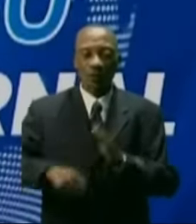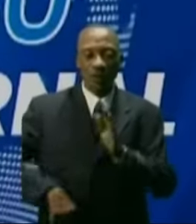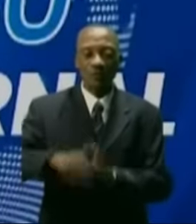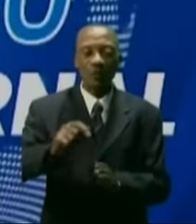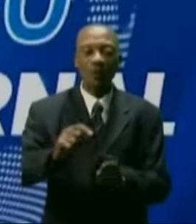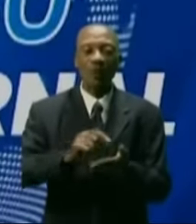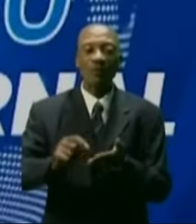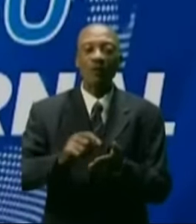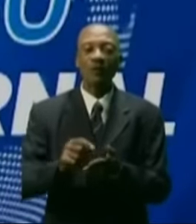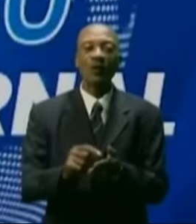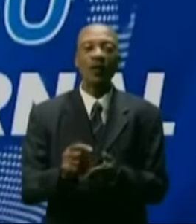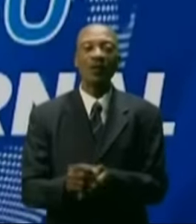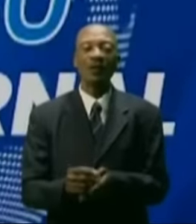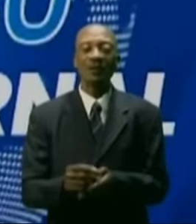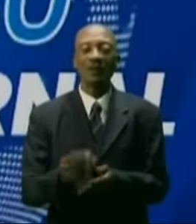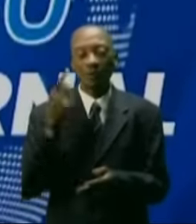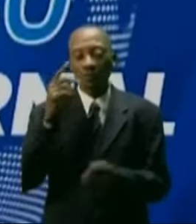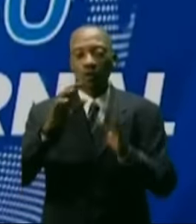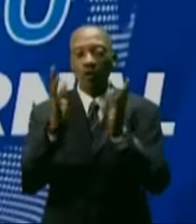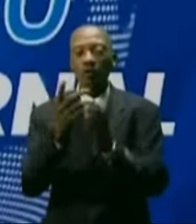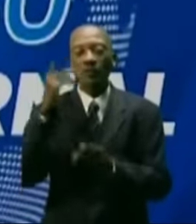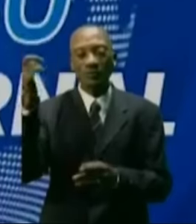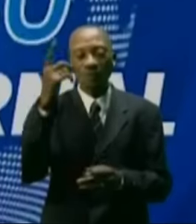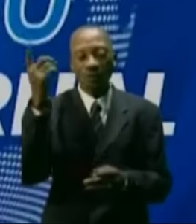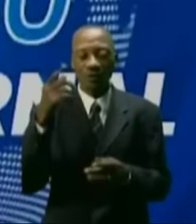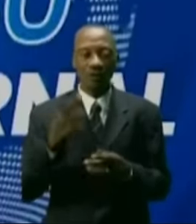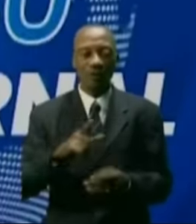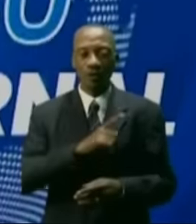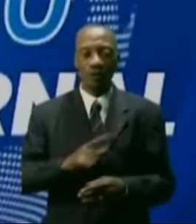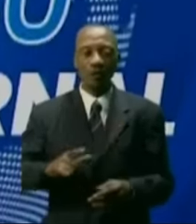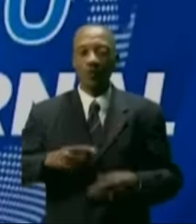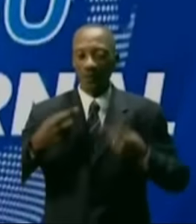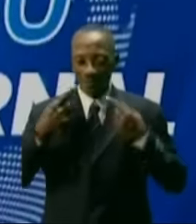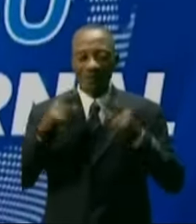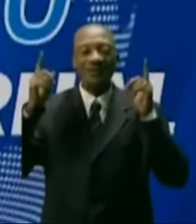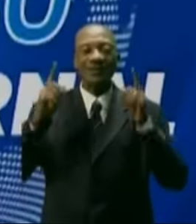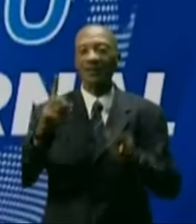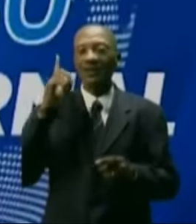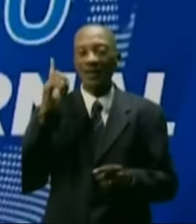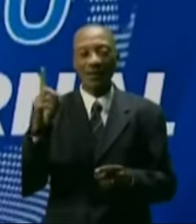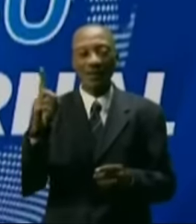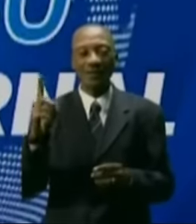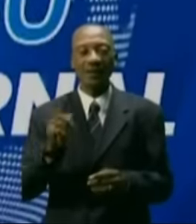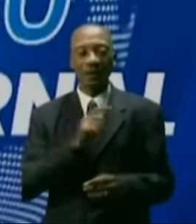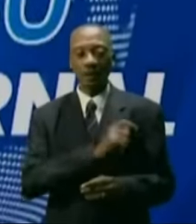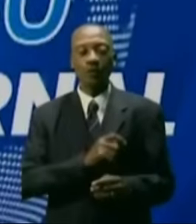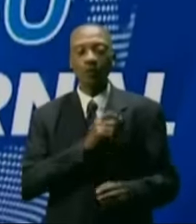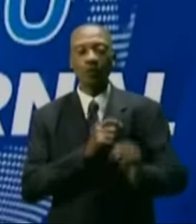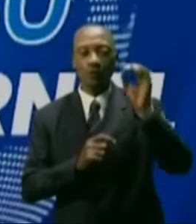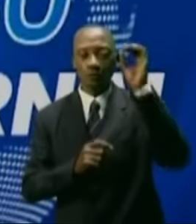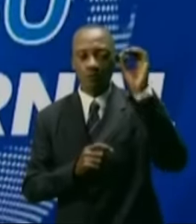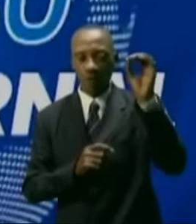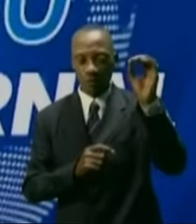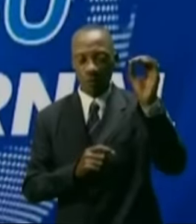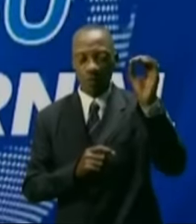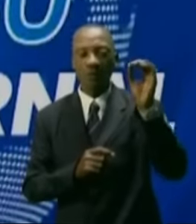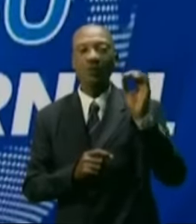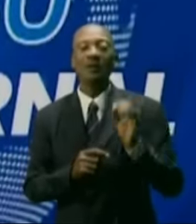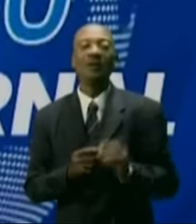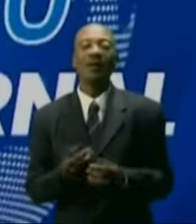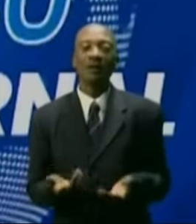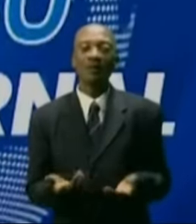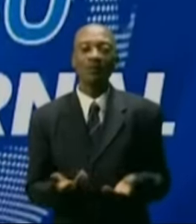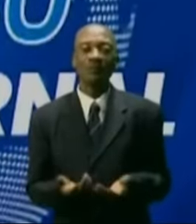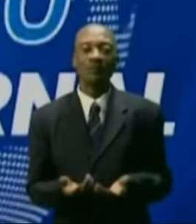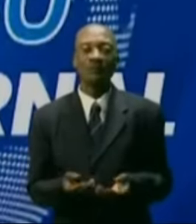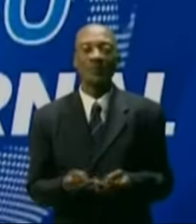du Congo se sont imposés hier face aux éperviers du Togo au stade des martyrs de la Pentecôte sur un score de 1-0.